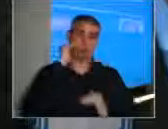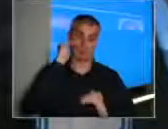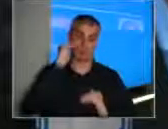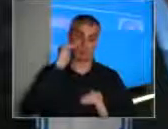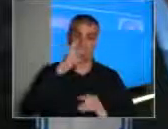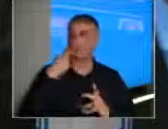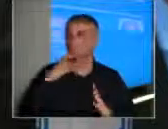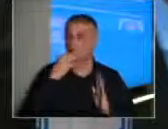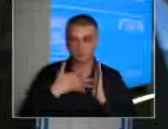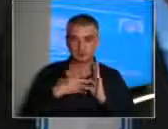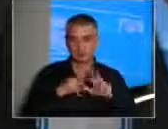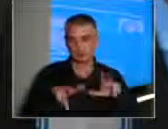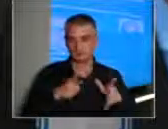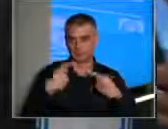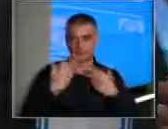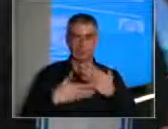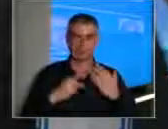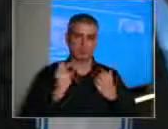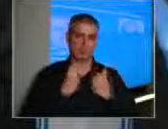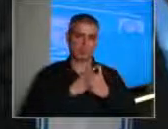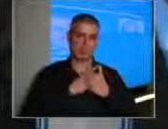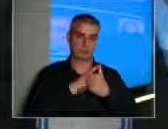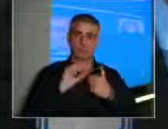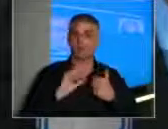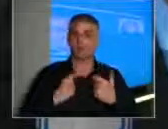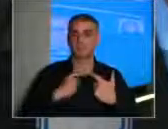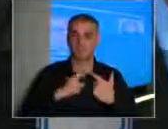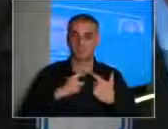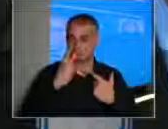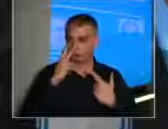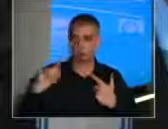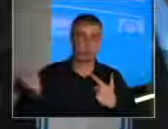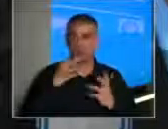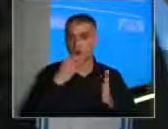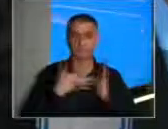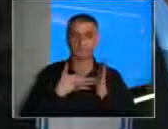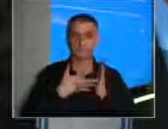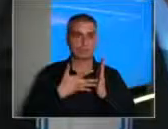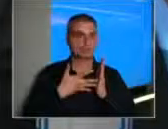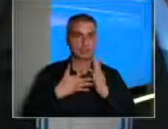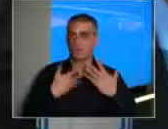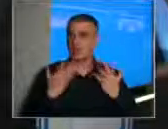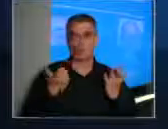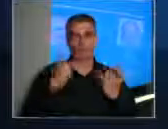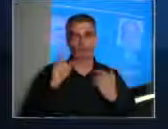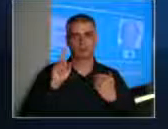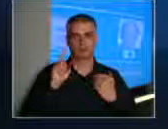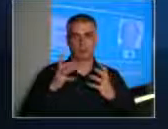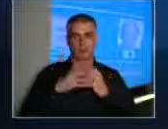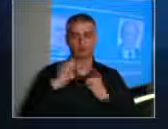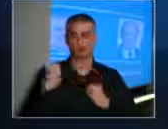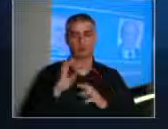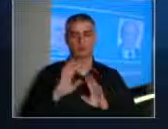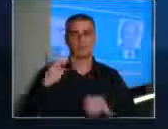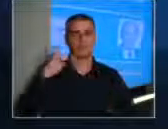ברוב הסקרים זה התמונה של הימים האחרונים. זה דבר אחד. הדבר השני שרואים בכל הסקרים, שאין 61 לגוש הימין